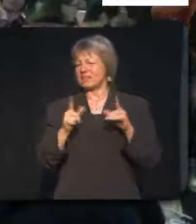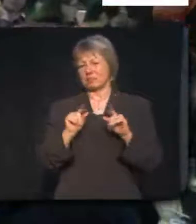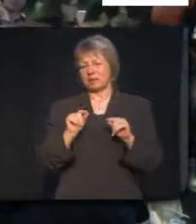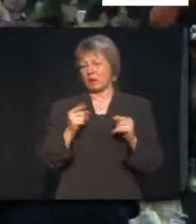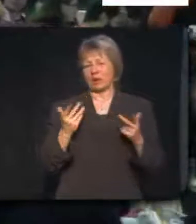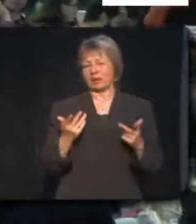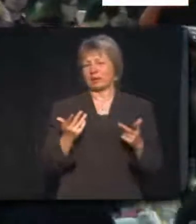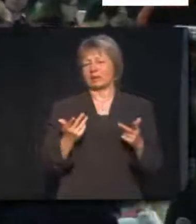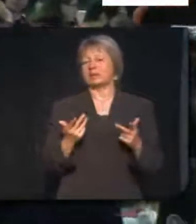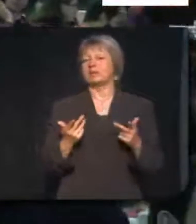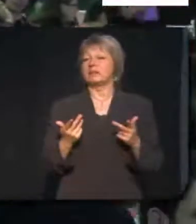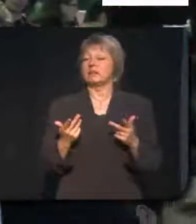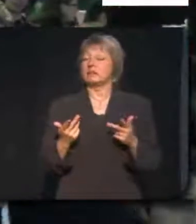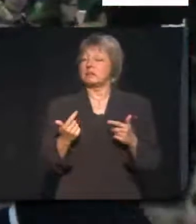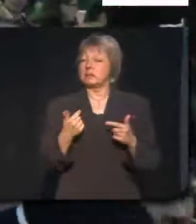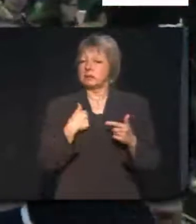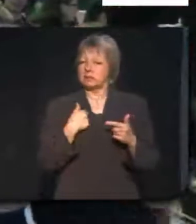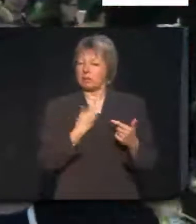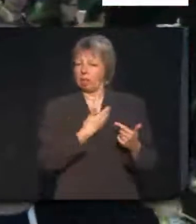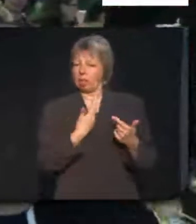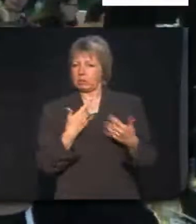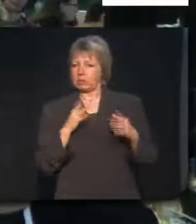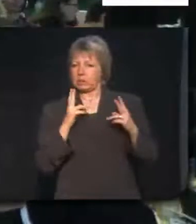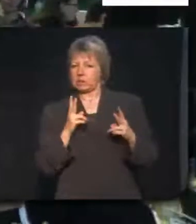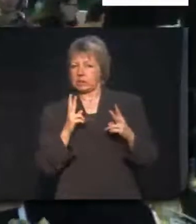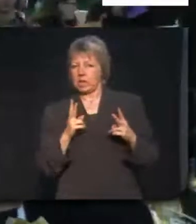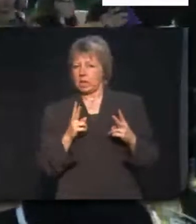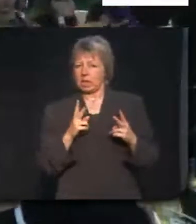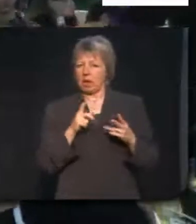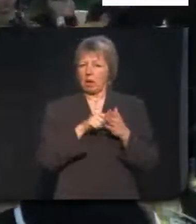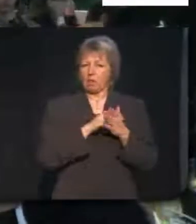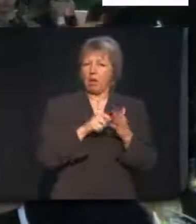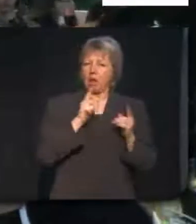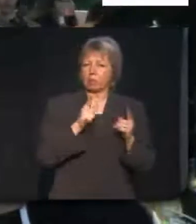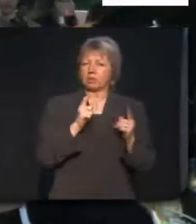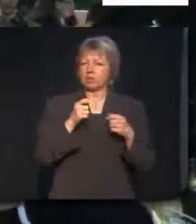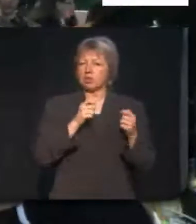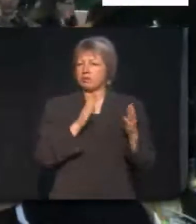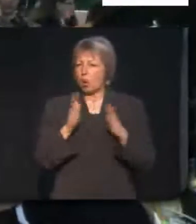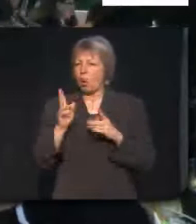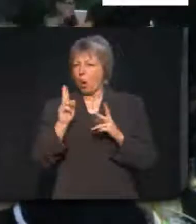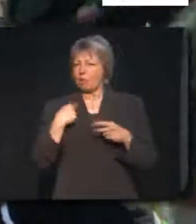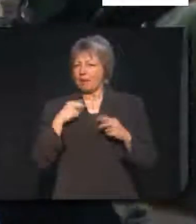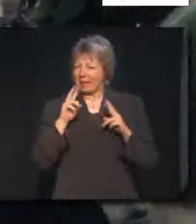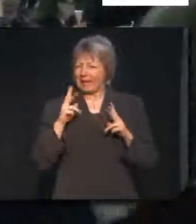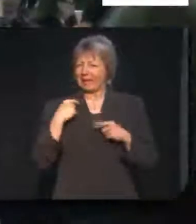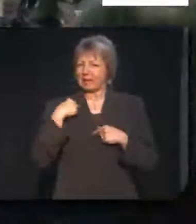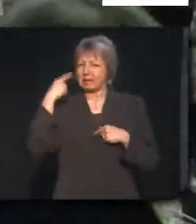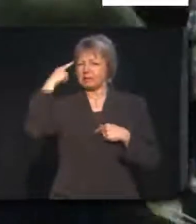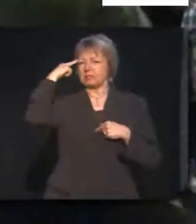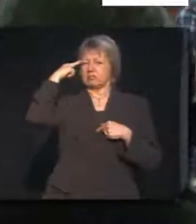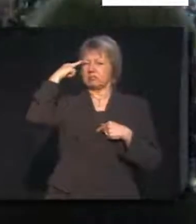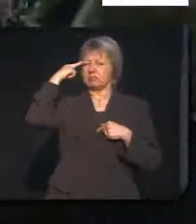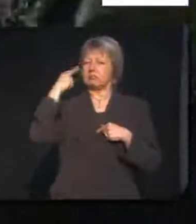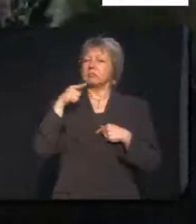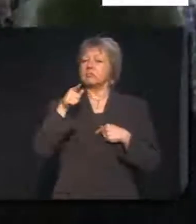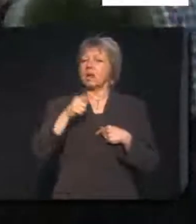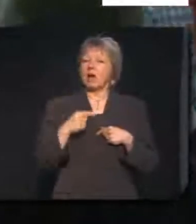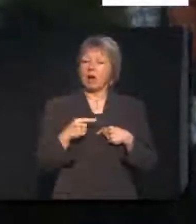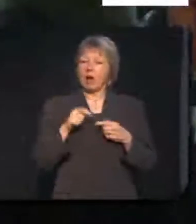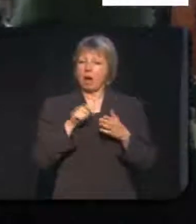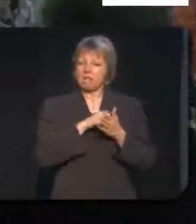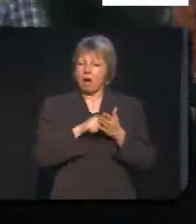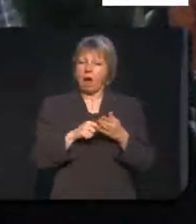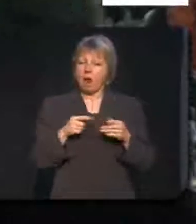habe unsere ich bin mir nämlich nicht mehr sicher ob ich die Wahl und Geschäftsordnung richtig im Kopf habe aber wenn wir jetzt sagen dass dieser Wahlgang